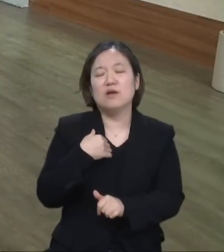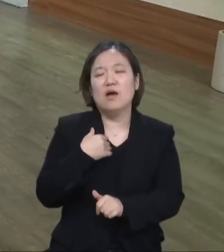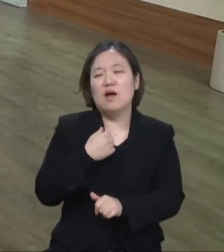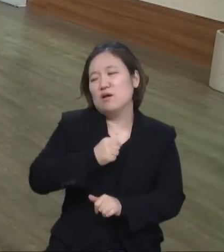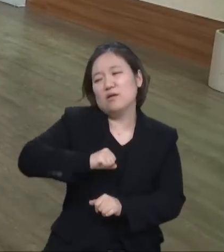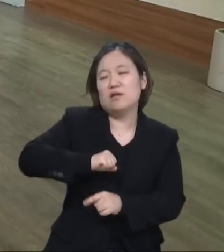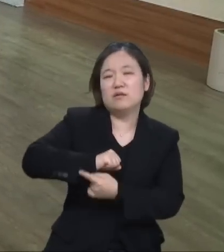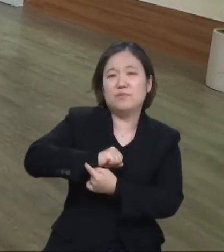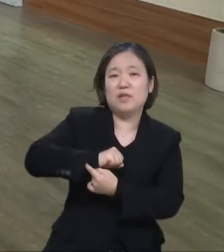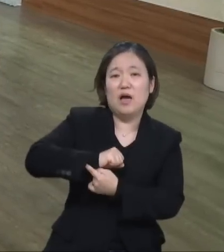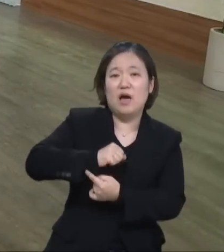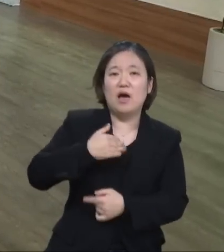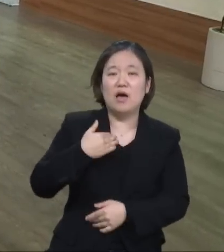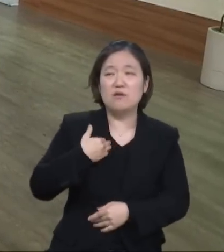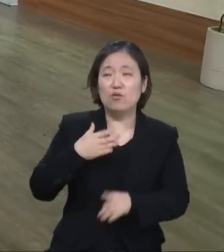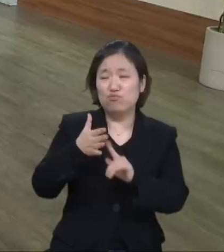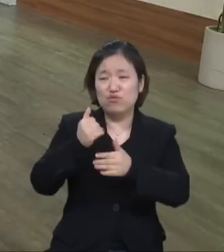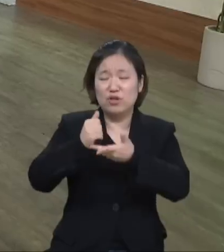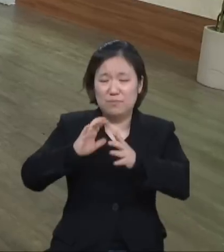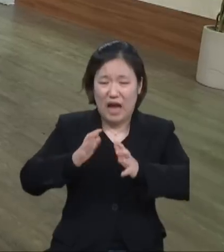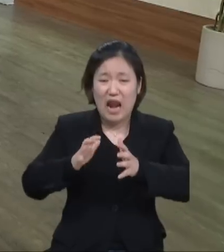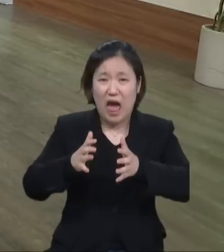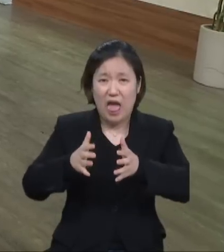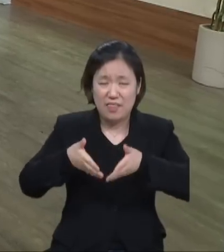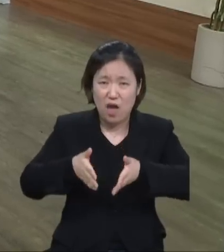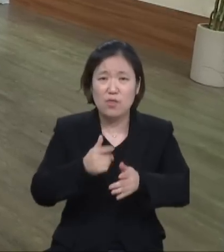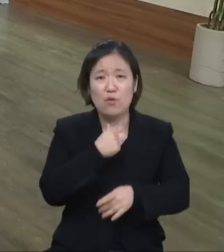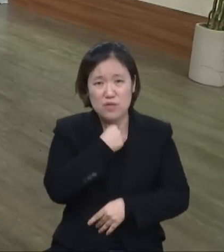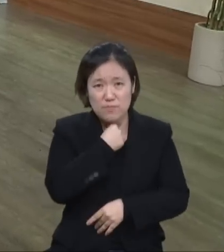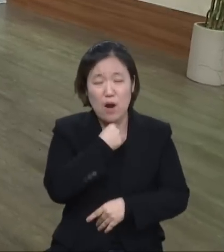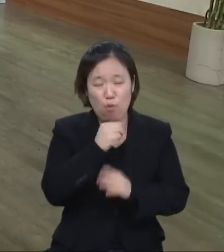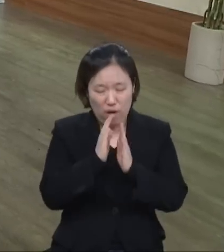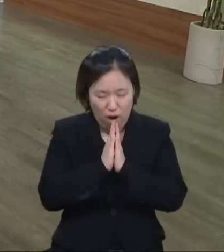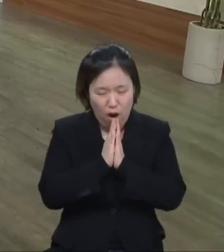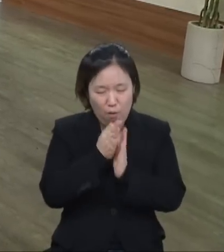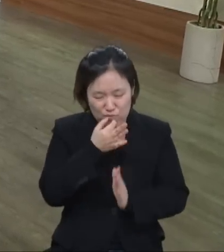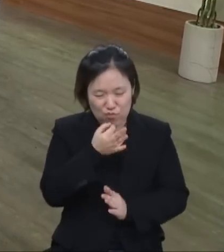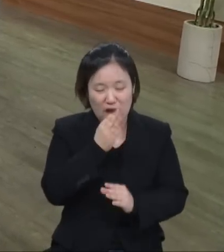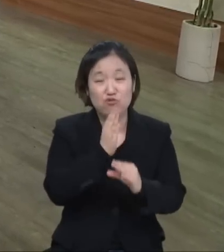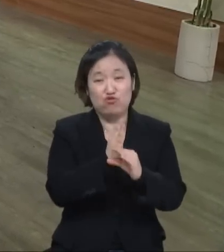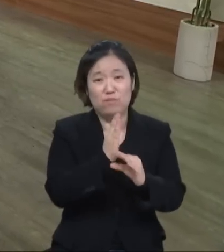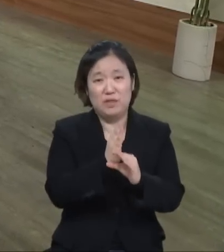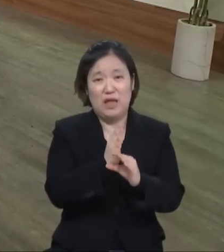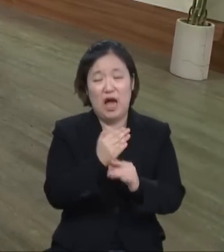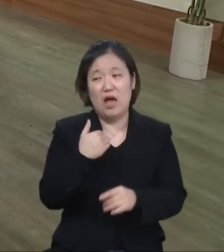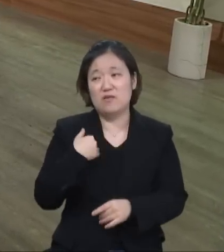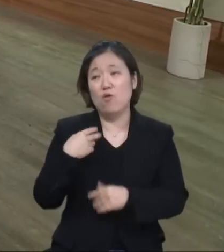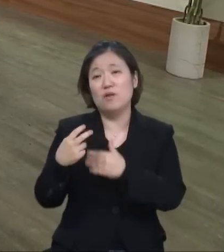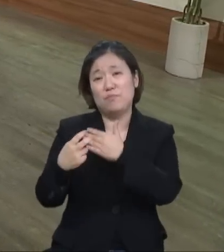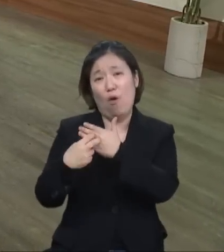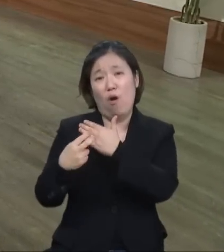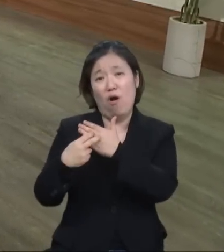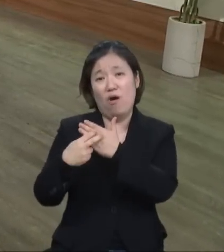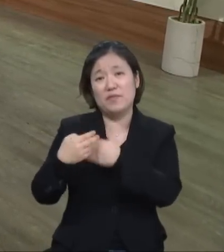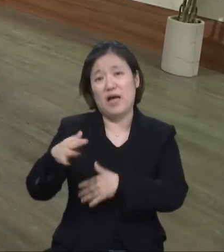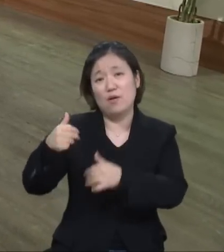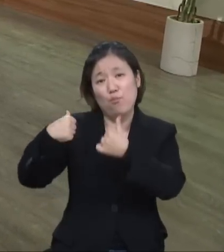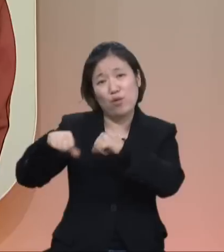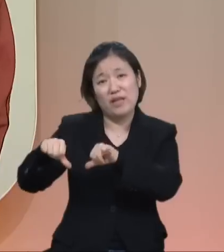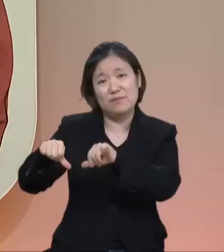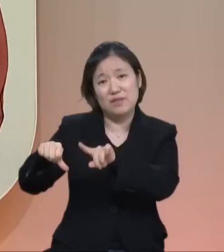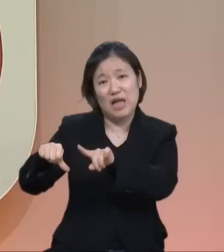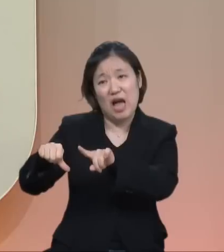저는 병원 치료를 이미 오래전에 저는 이제 더 이상 받질 않습니다